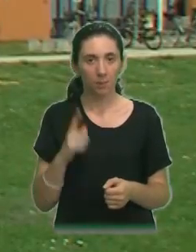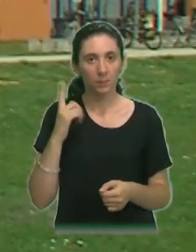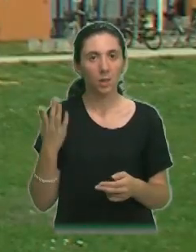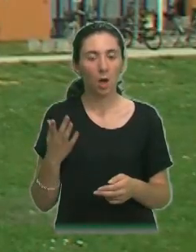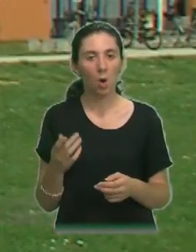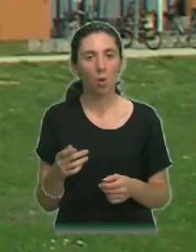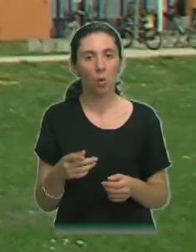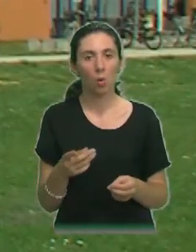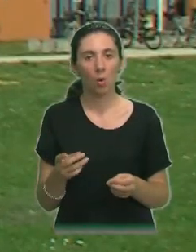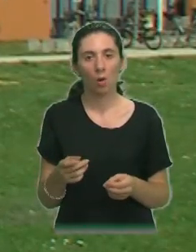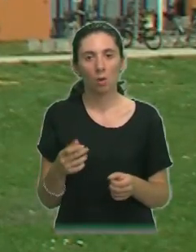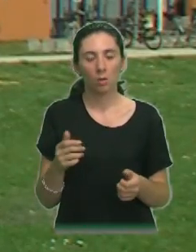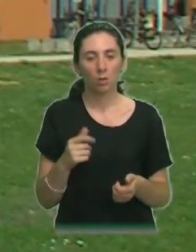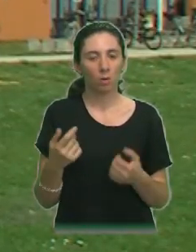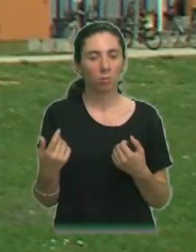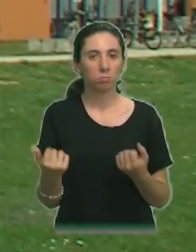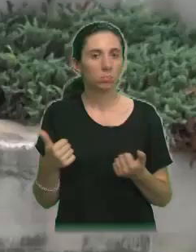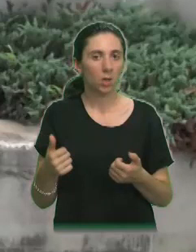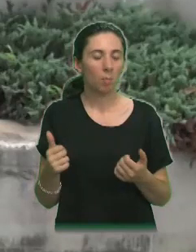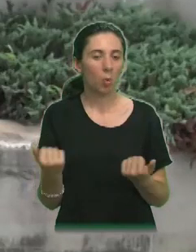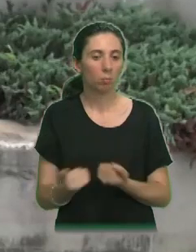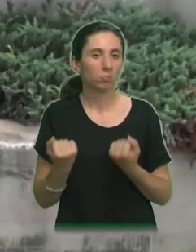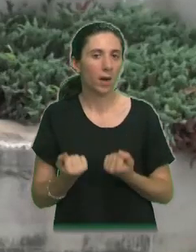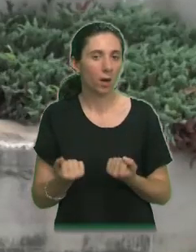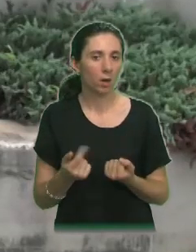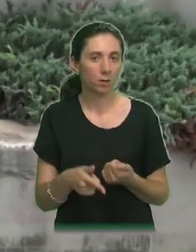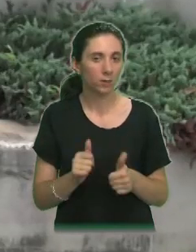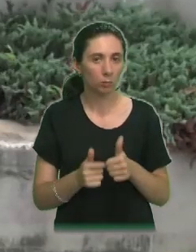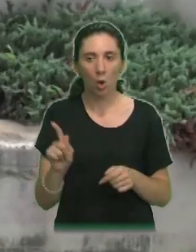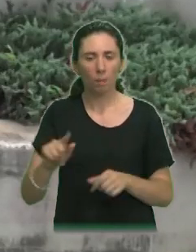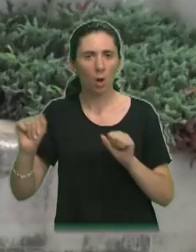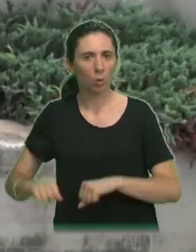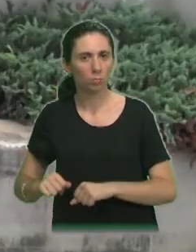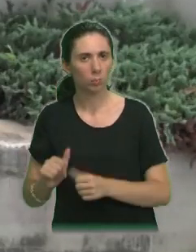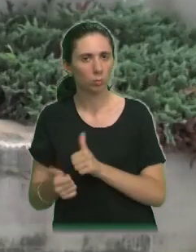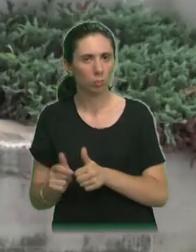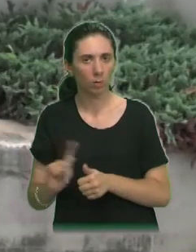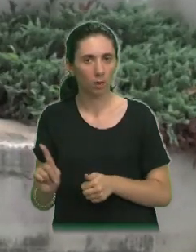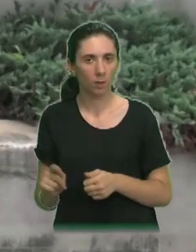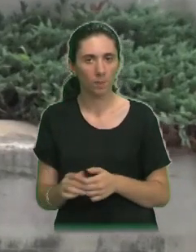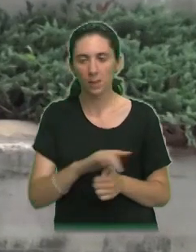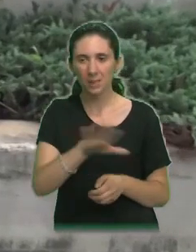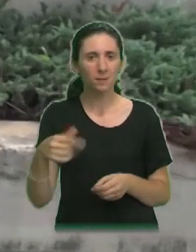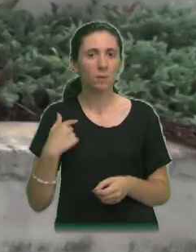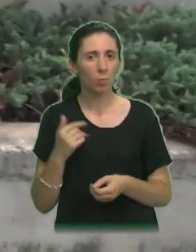Pomenula si mi da sebe smatraš samo rekreativkom, a ne ozbiljnom sportašicom. Da,